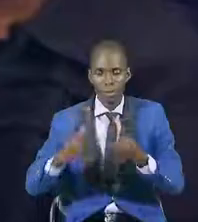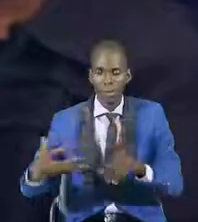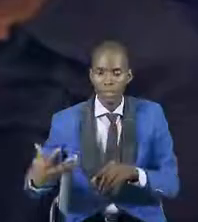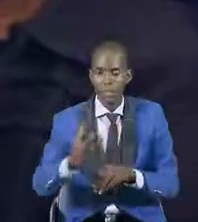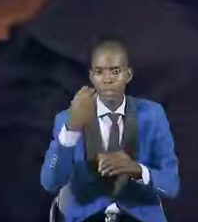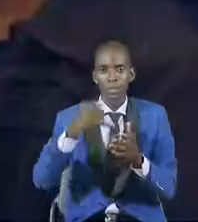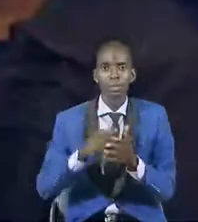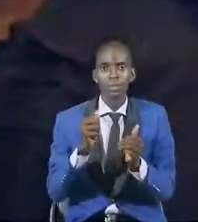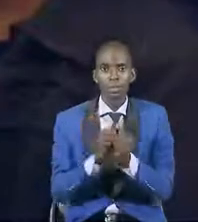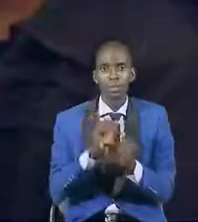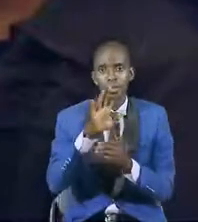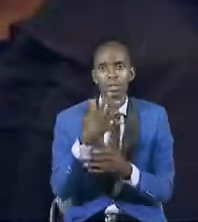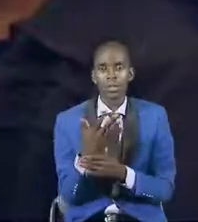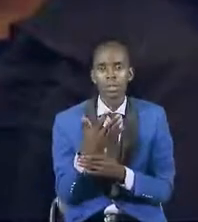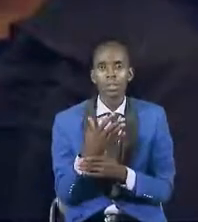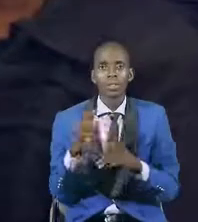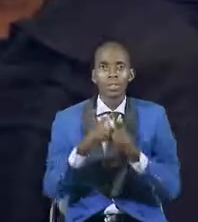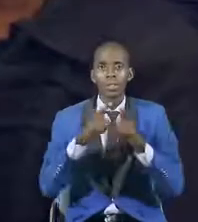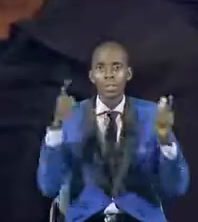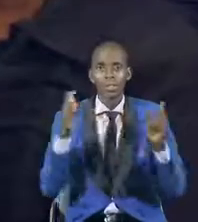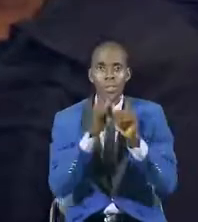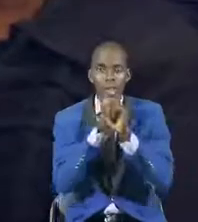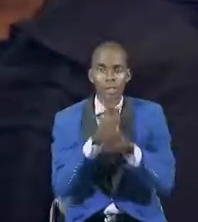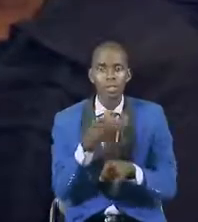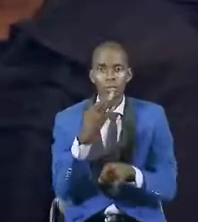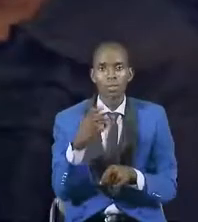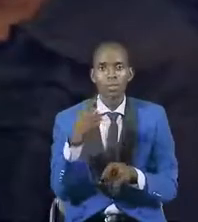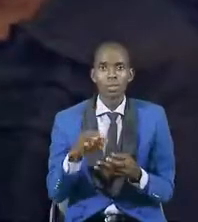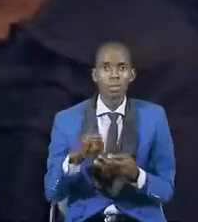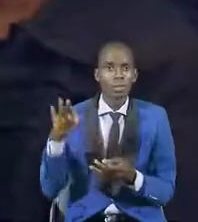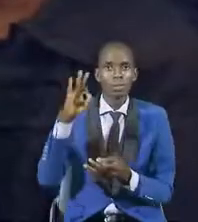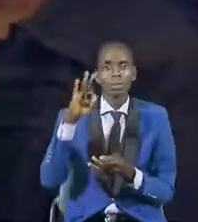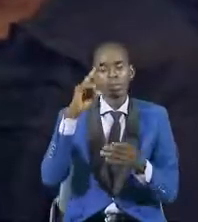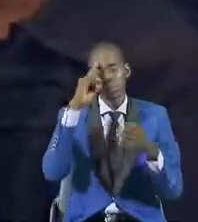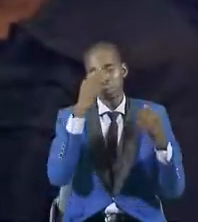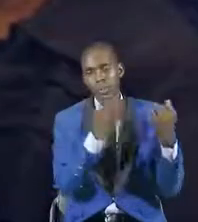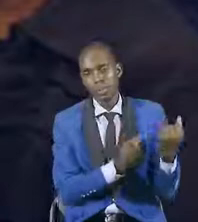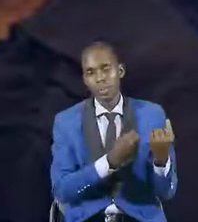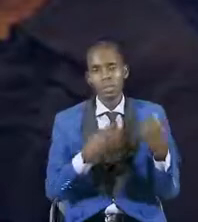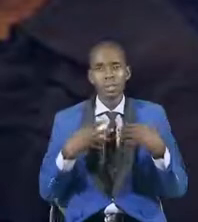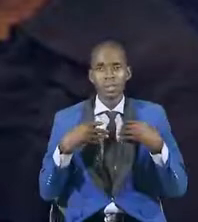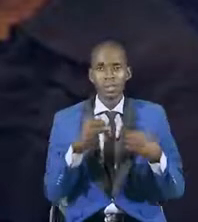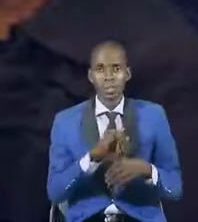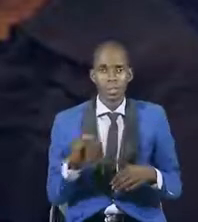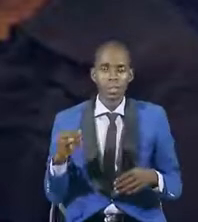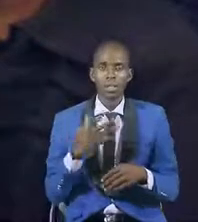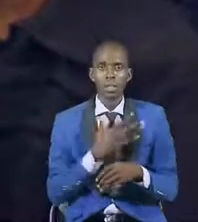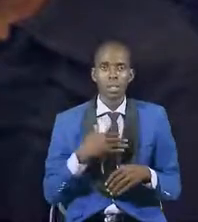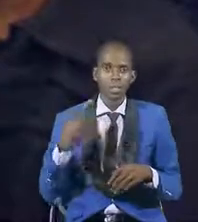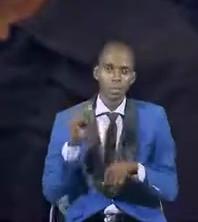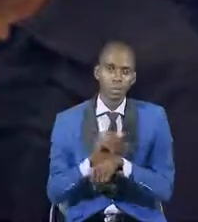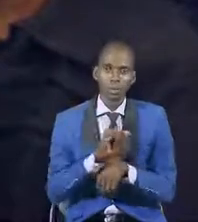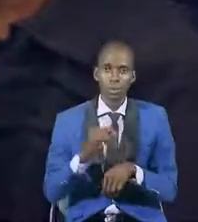le surnager, vous pouvez le prendre par la main. Il y a, on parle les dons dynamiques de la foi. Il y a la foi, la